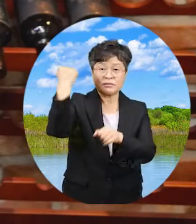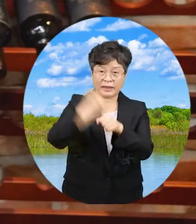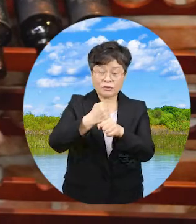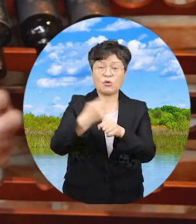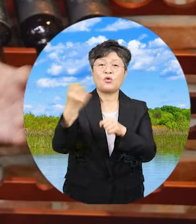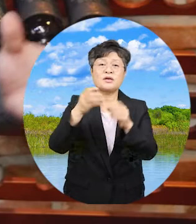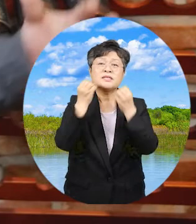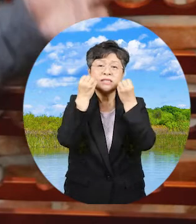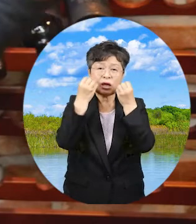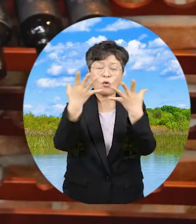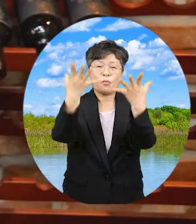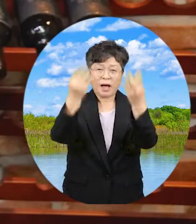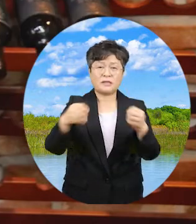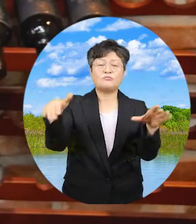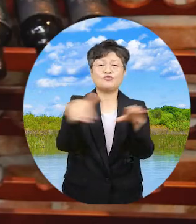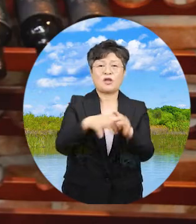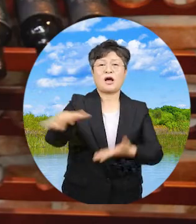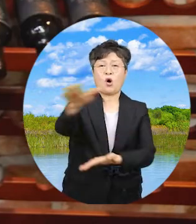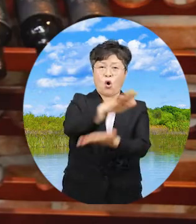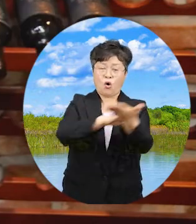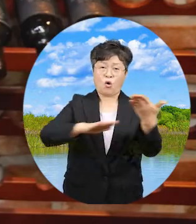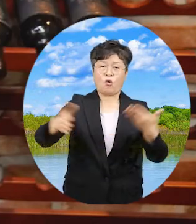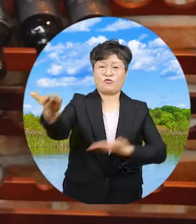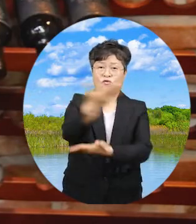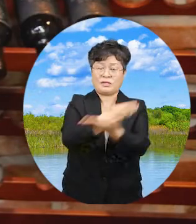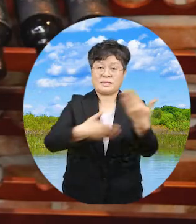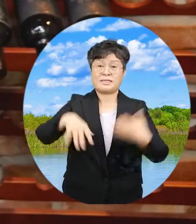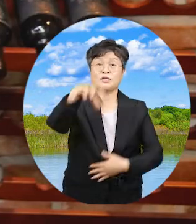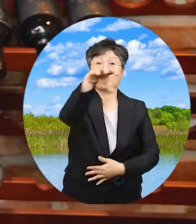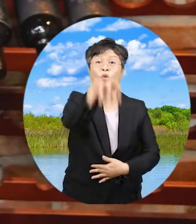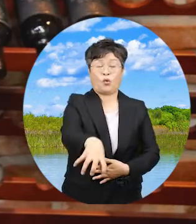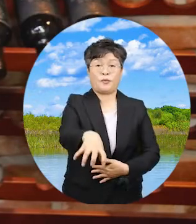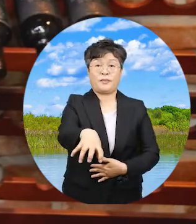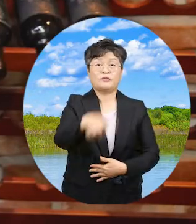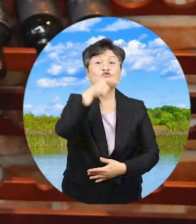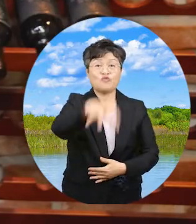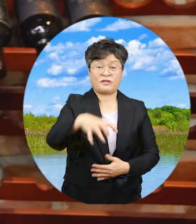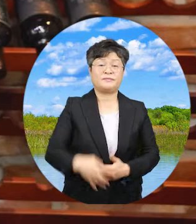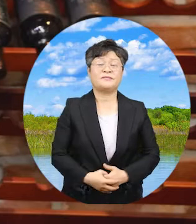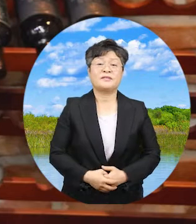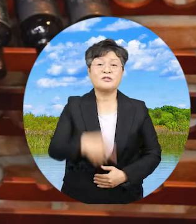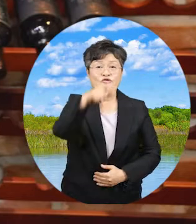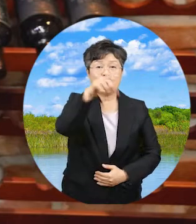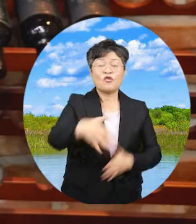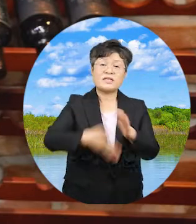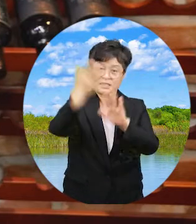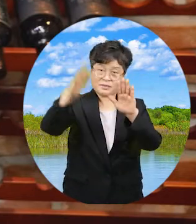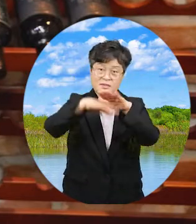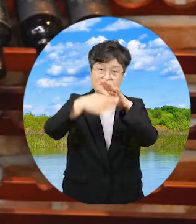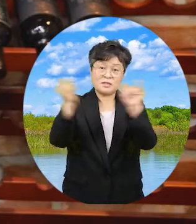새로운 많은 문화가 어우러지는 문화융합의 도시로 성장을 하게 하고 있습니다. 우리 수원시민